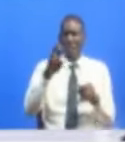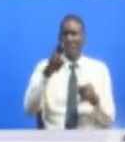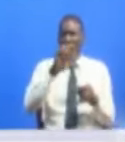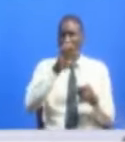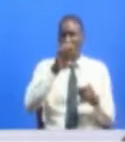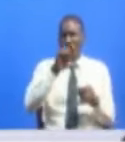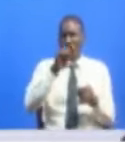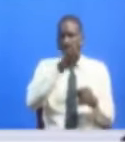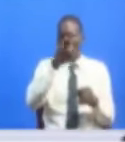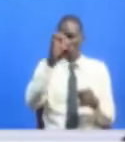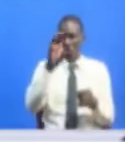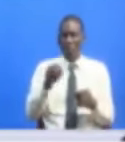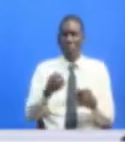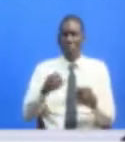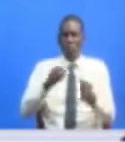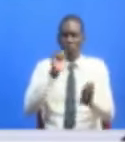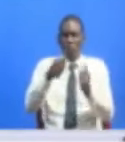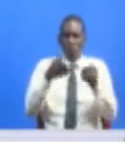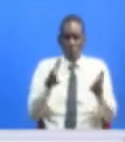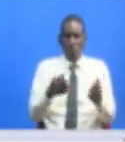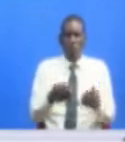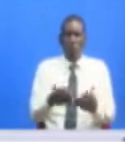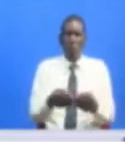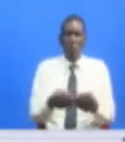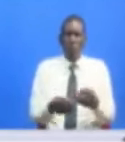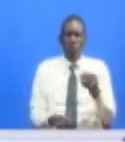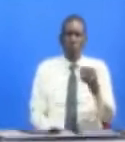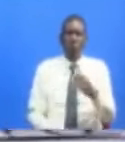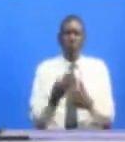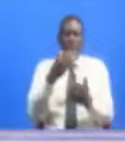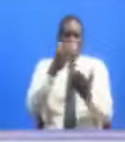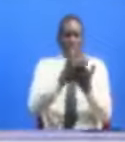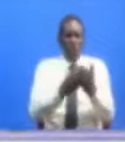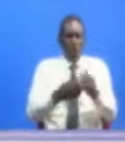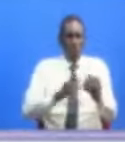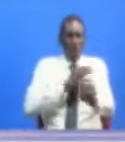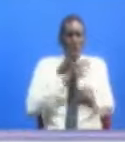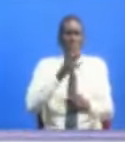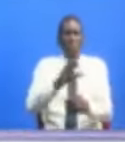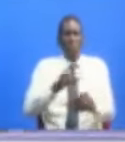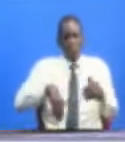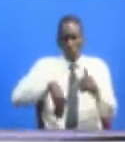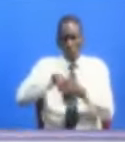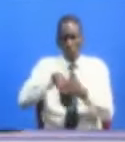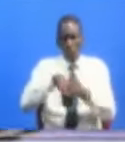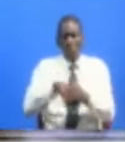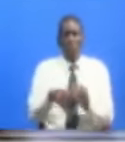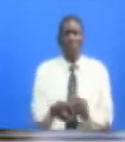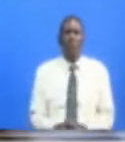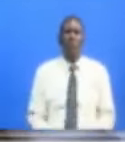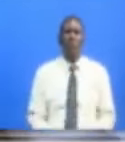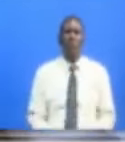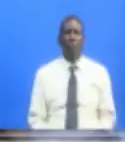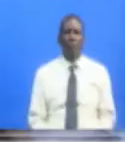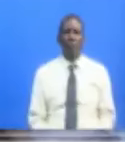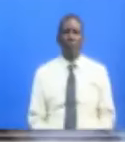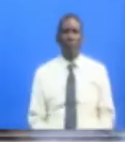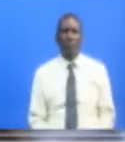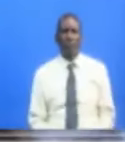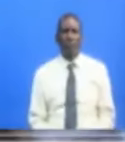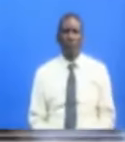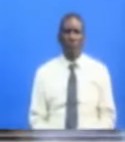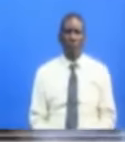we'll be rolling out an empowerment program for our youth, especially through football. Niki dundadunda nyugani, niite mwanaspoti